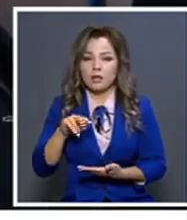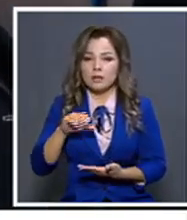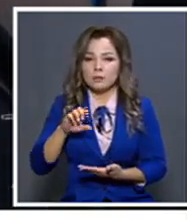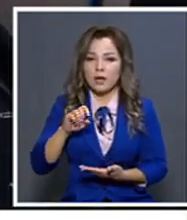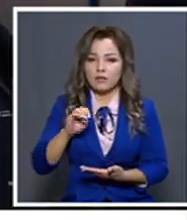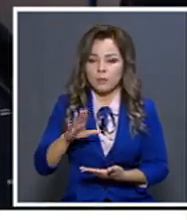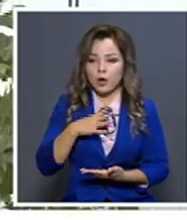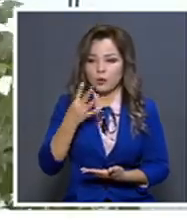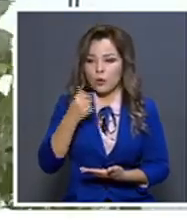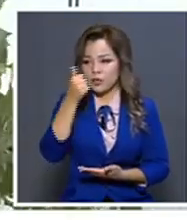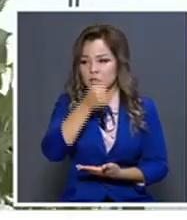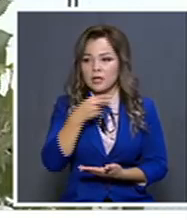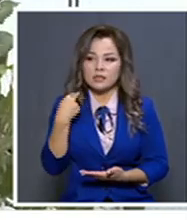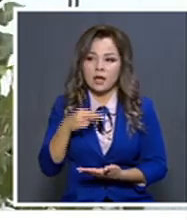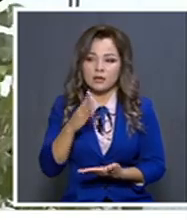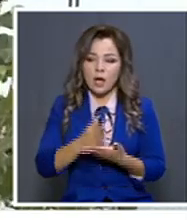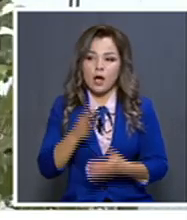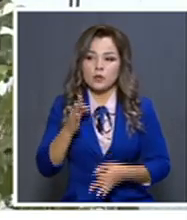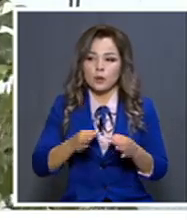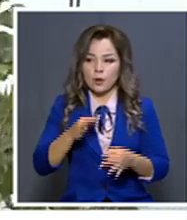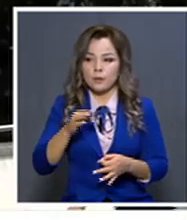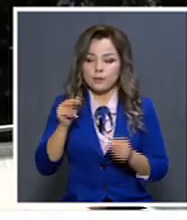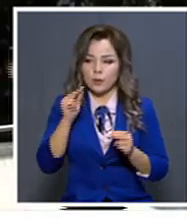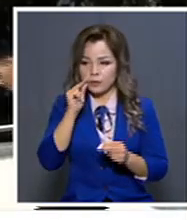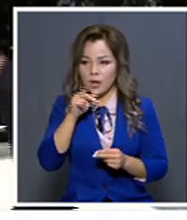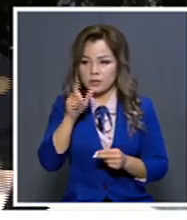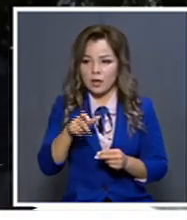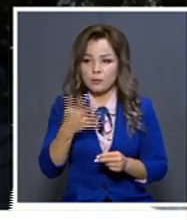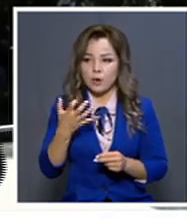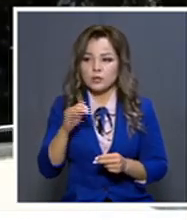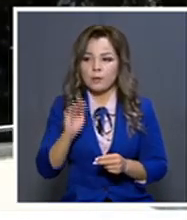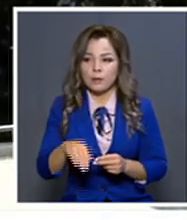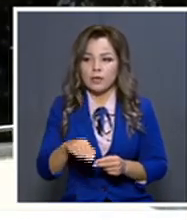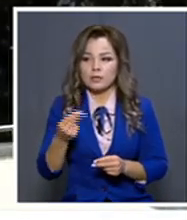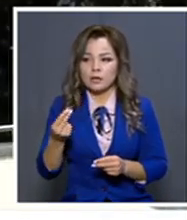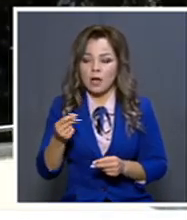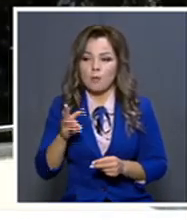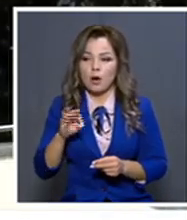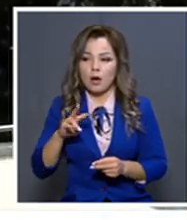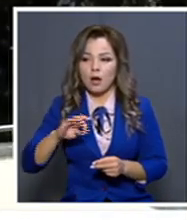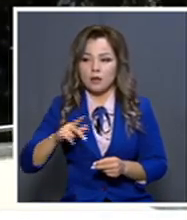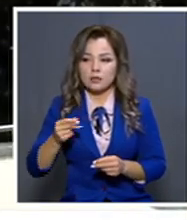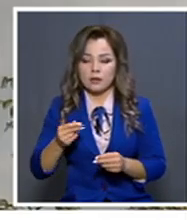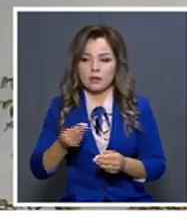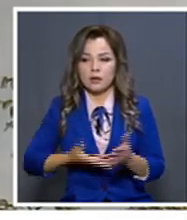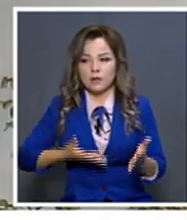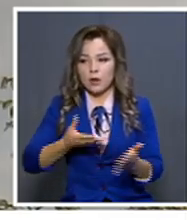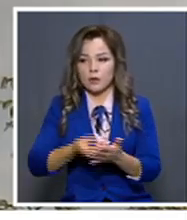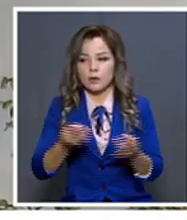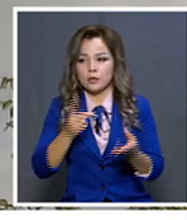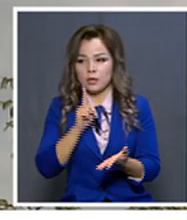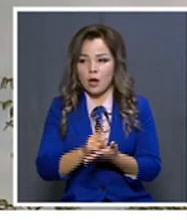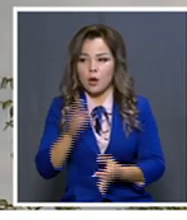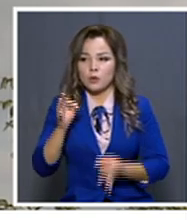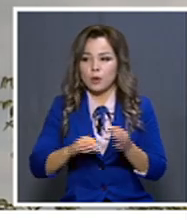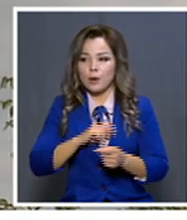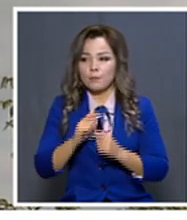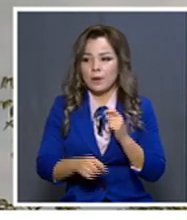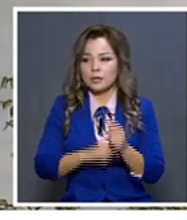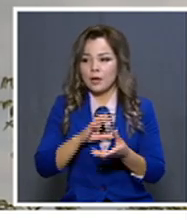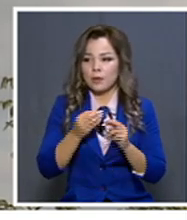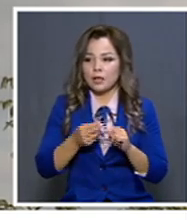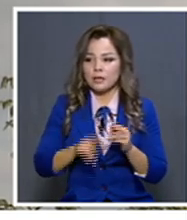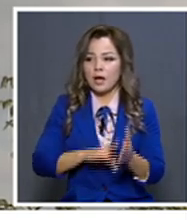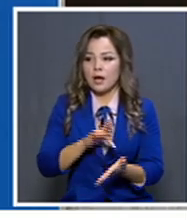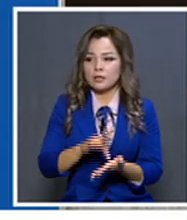бас бостандығынан айырылды. Сот жәбірленушінің пайдасына 500 мың теңге моральдық шығын өндіруді де үкіметкен. Сот материалдарына сүйенсек, полицейлер